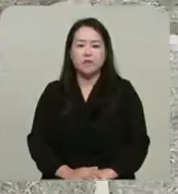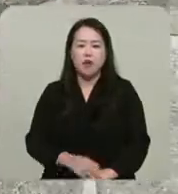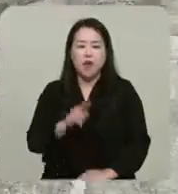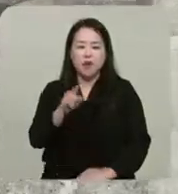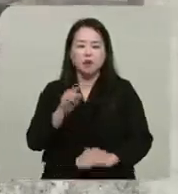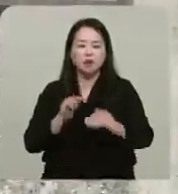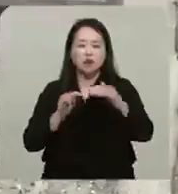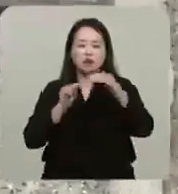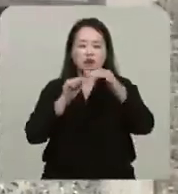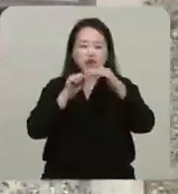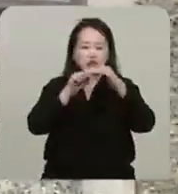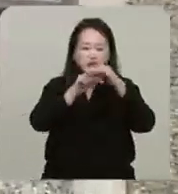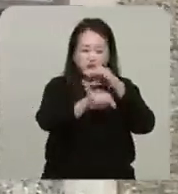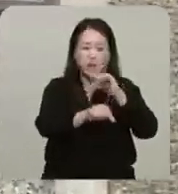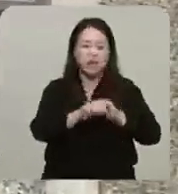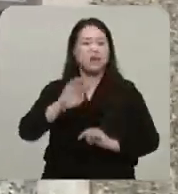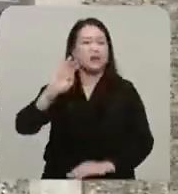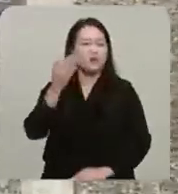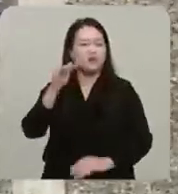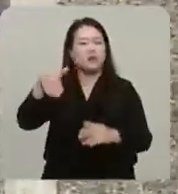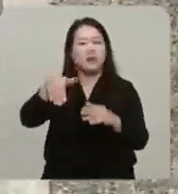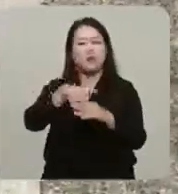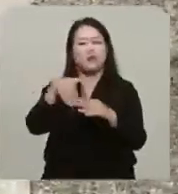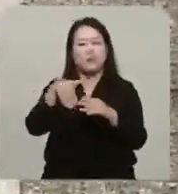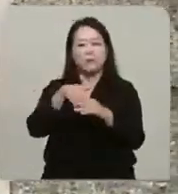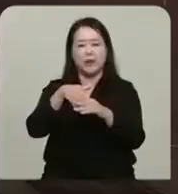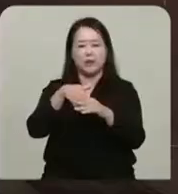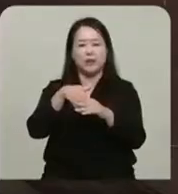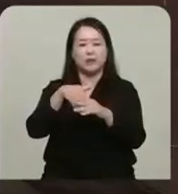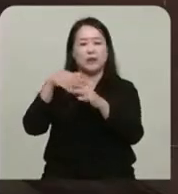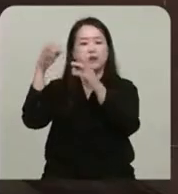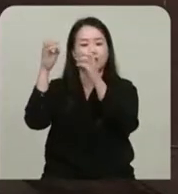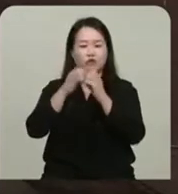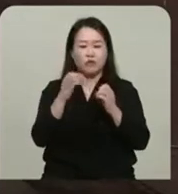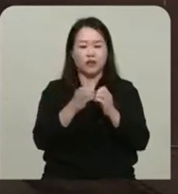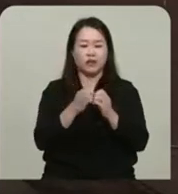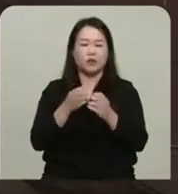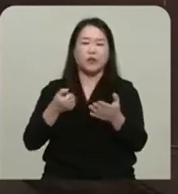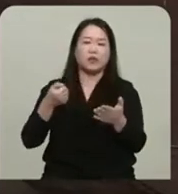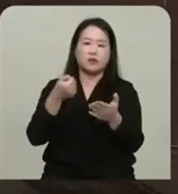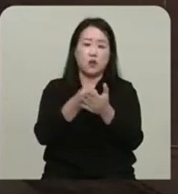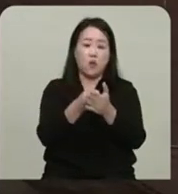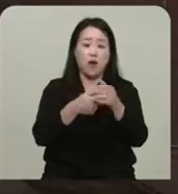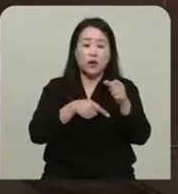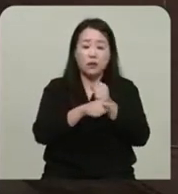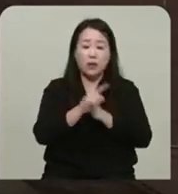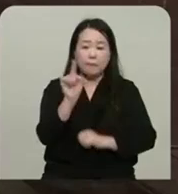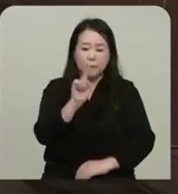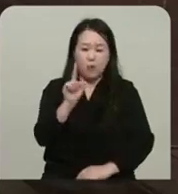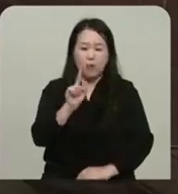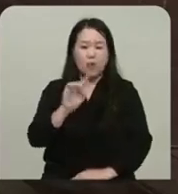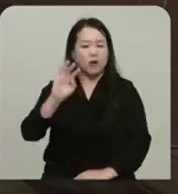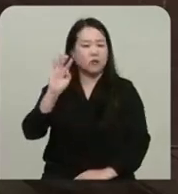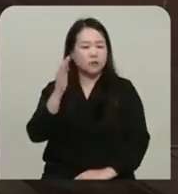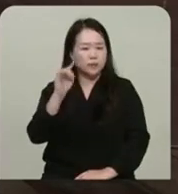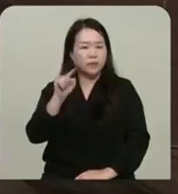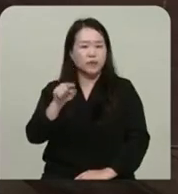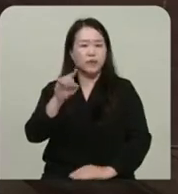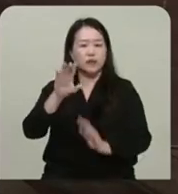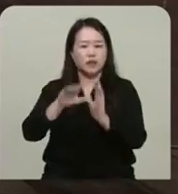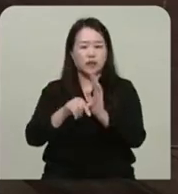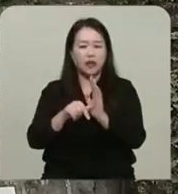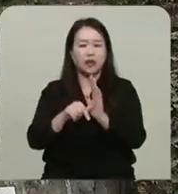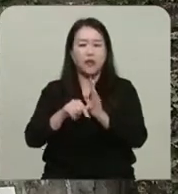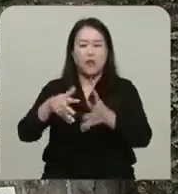해망군을 근대 등록 문화재로 지정한 의미는 근대 시기의 토목 시설을